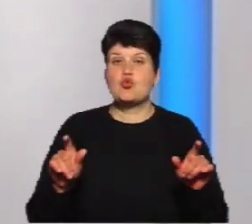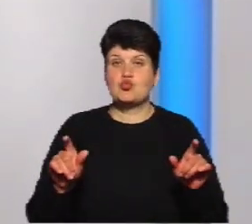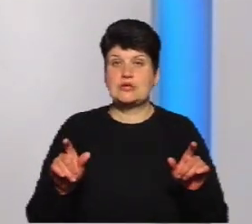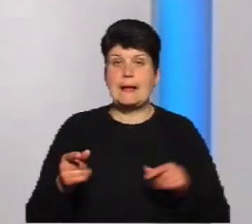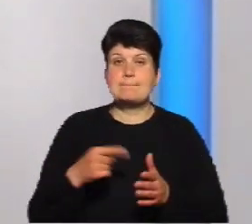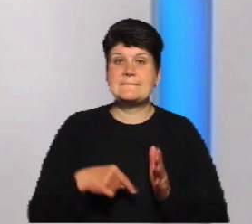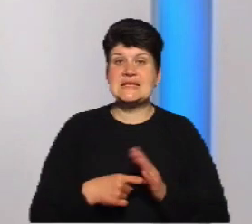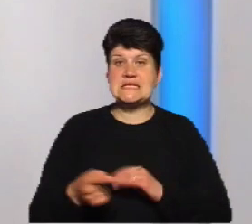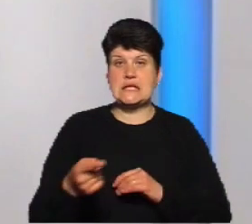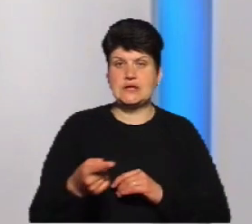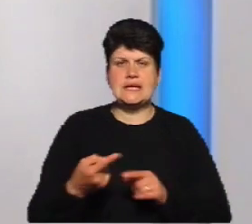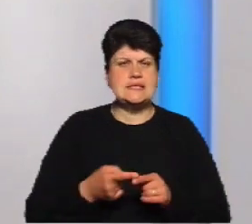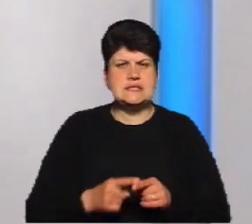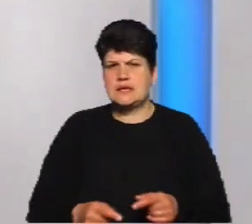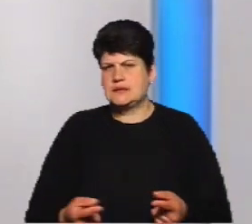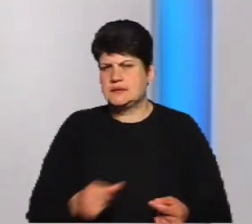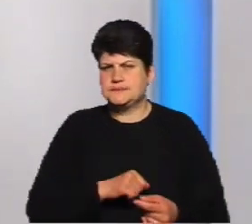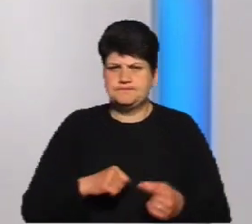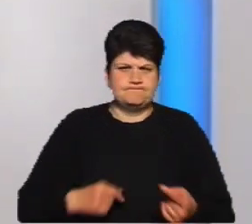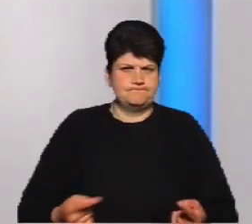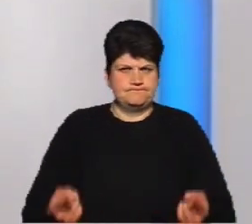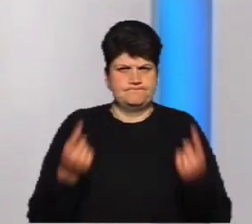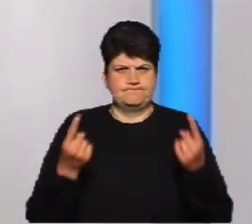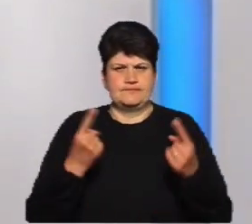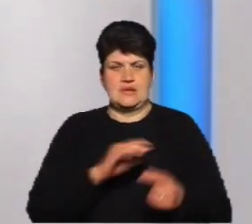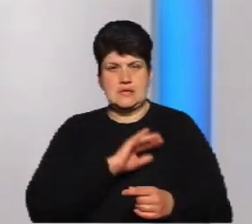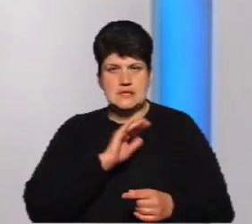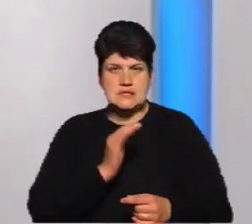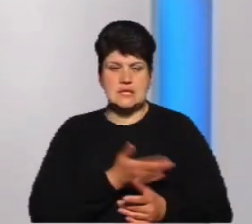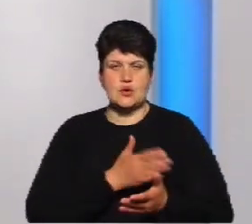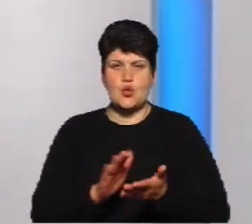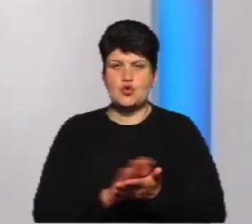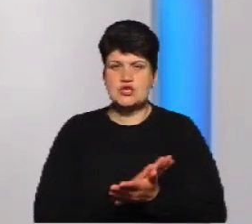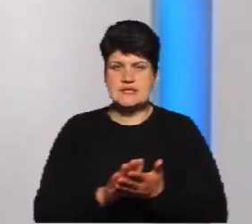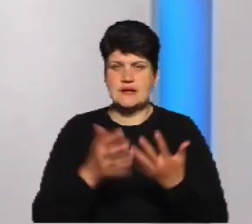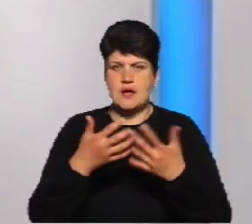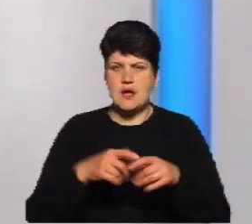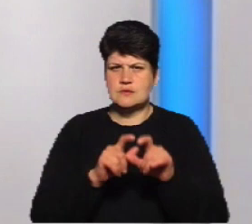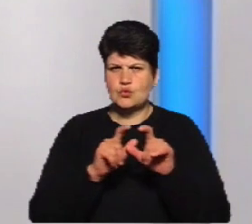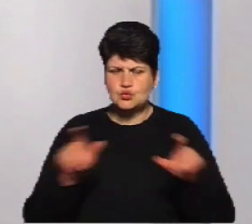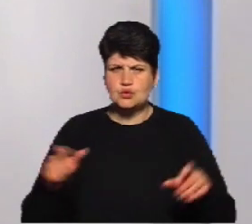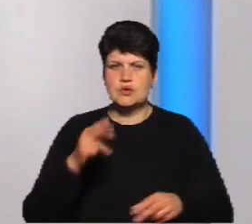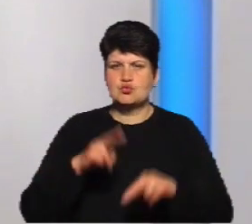Це найпотужніші очисні споруди, збудовані у 80-х